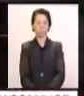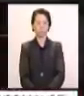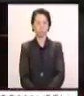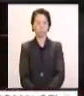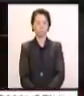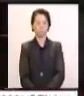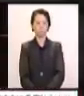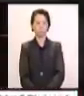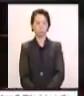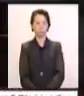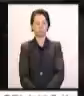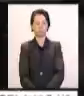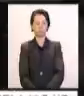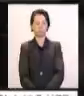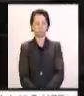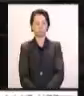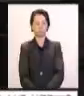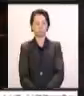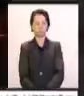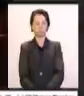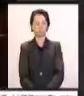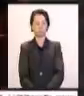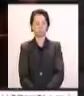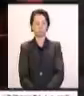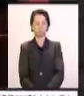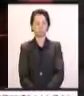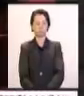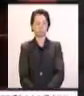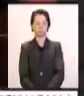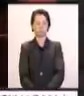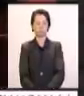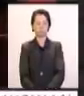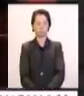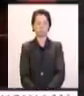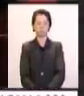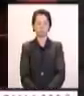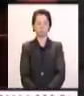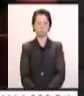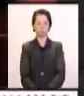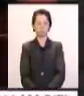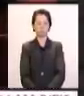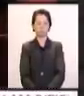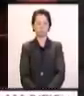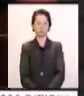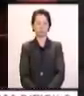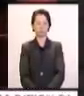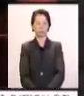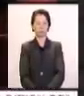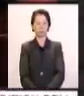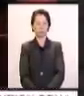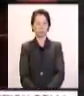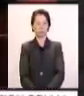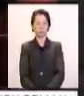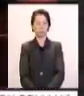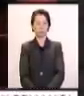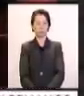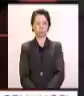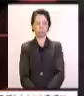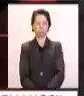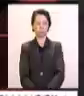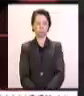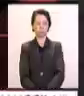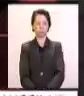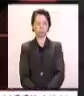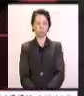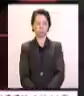Có nhiều trận đấu để lại nhiều cái cảm xúc để cho mình mà trong lòng rất khó quên, là